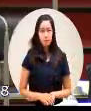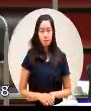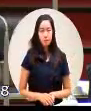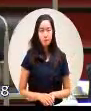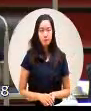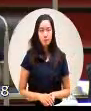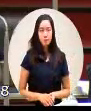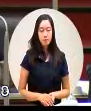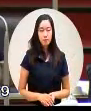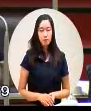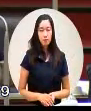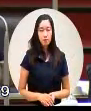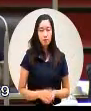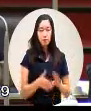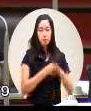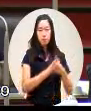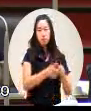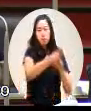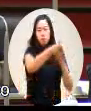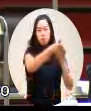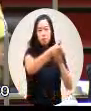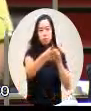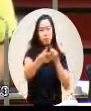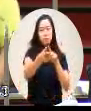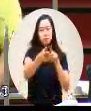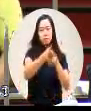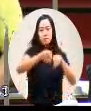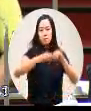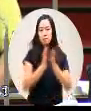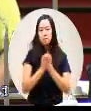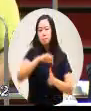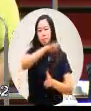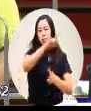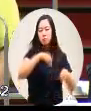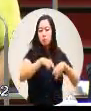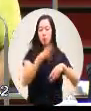伊就袂爽咧，伊怎咧去共检举，去行政院检举，